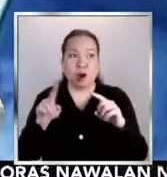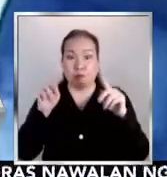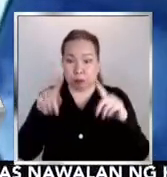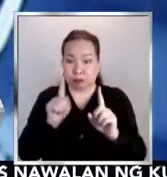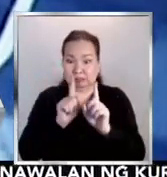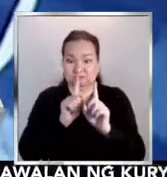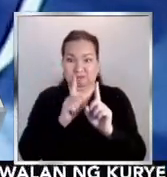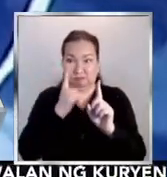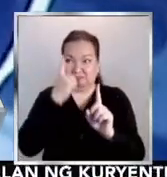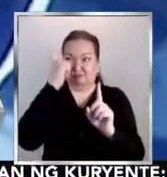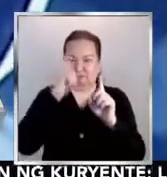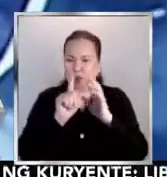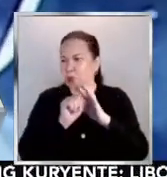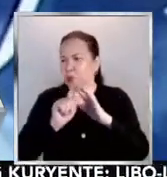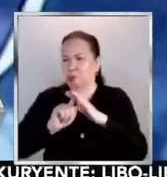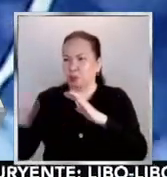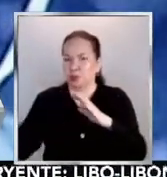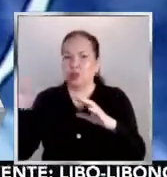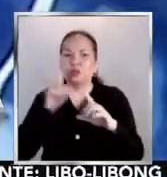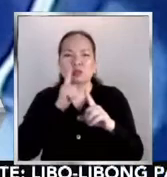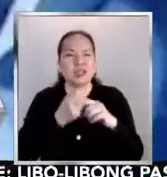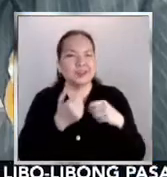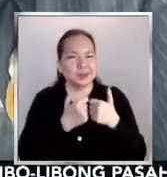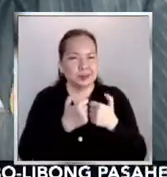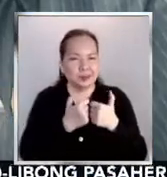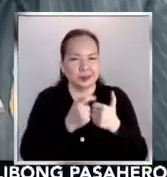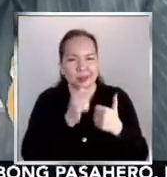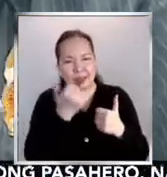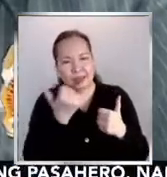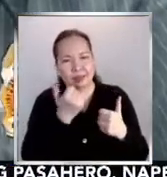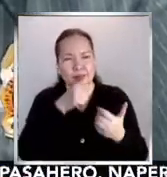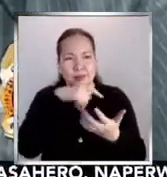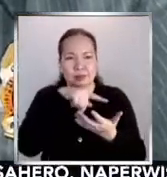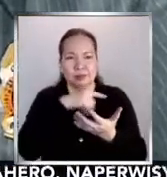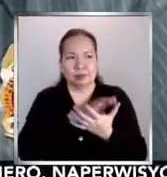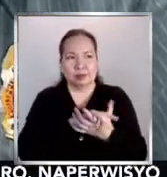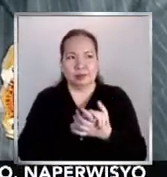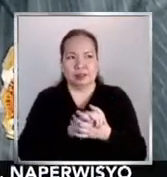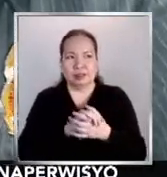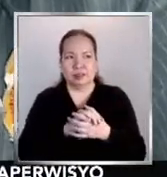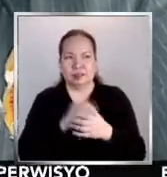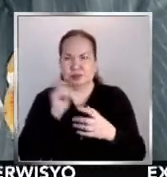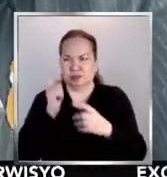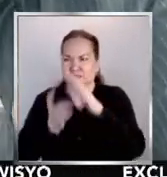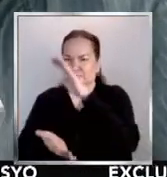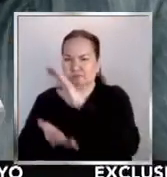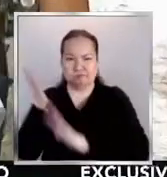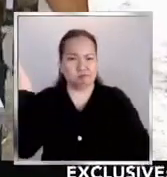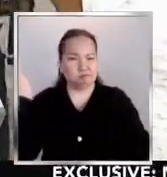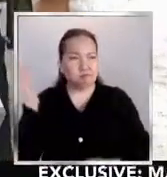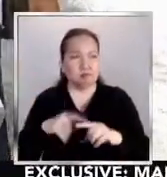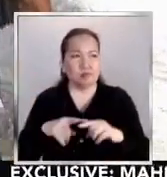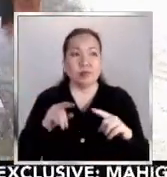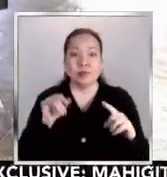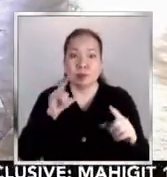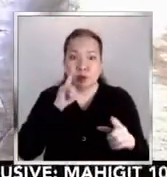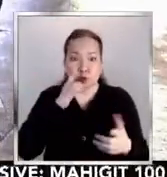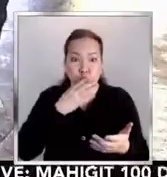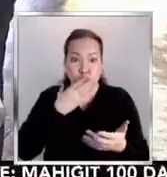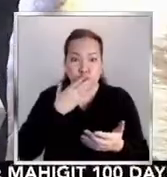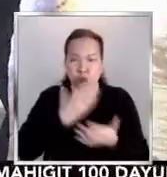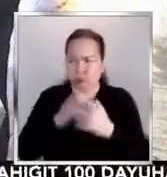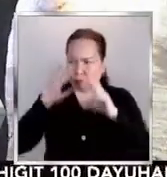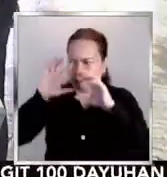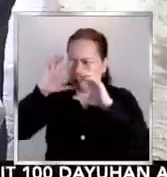suspect na kasintahan pala ng isa sa mga dancer. Mabilis ang kanyang pagpatakbo. Ang maganda rin, mabilis din po nating na-conduct checkpoint